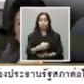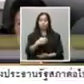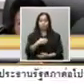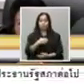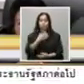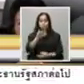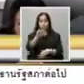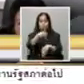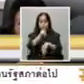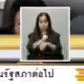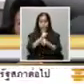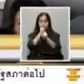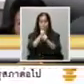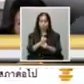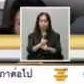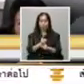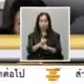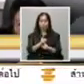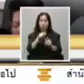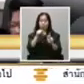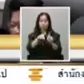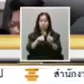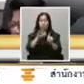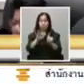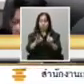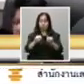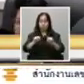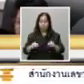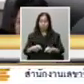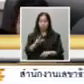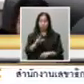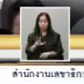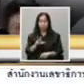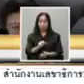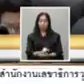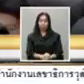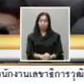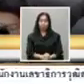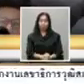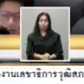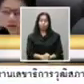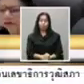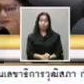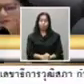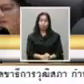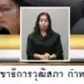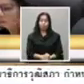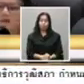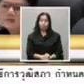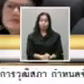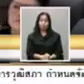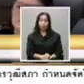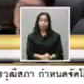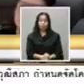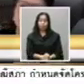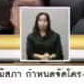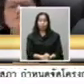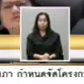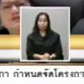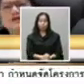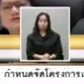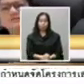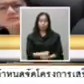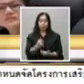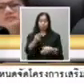ำเนินการตามข้อที่9วงเล็บ3ประกอบวงเล็บ6ท่านประธานครับท่านประธ